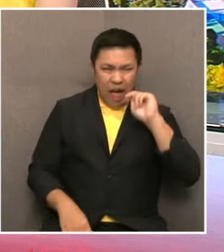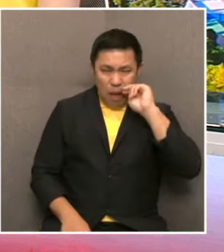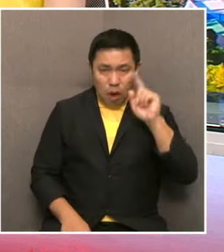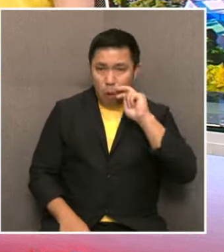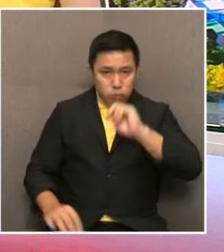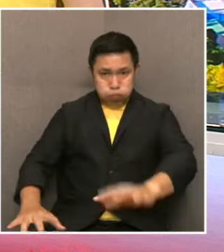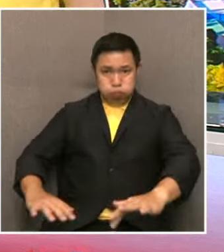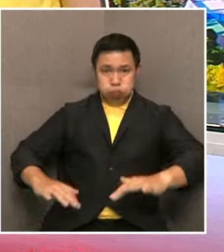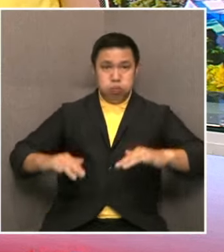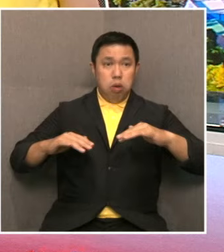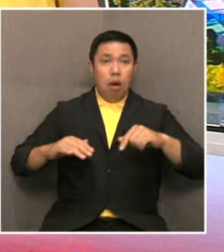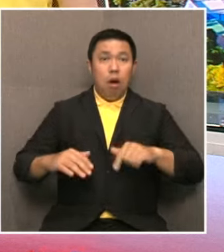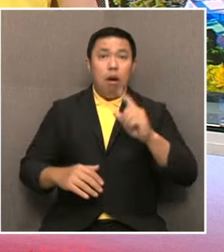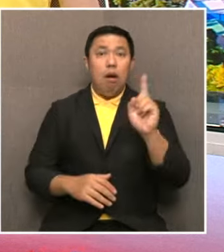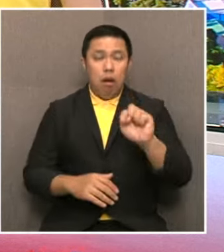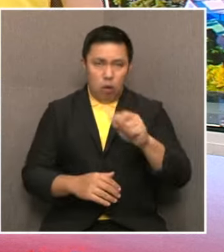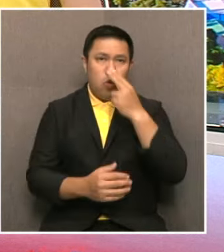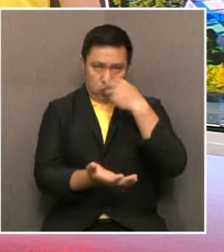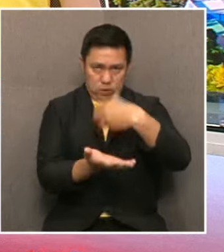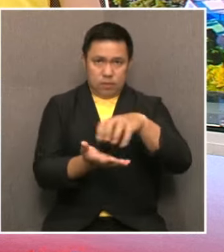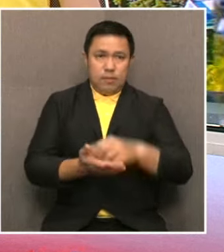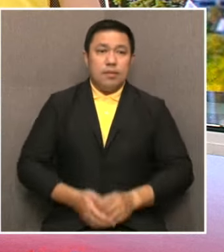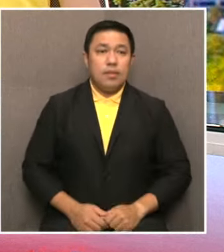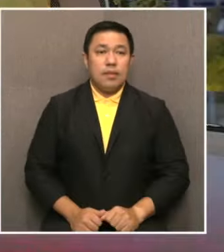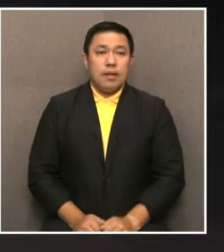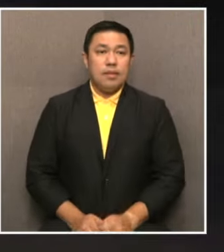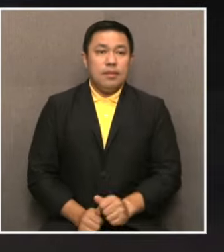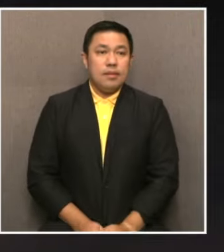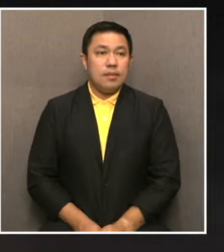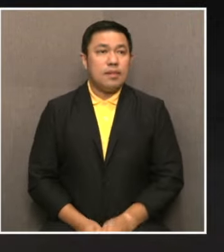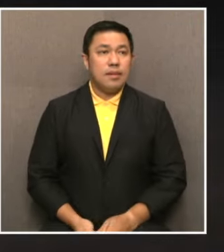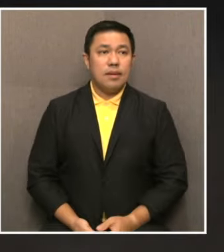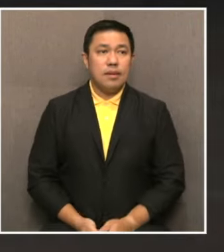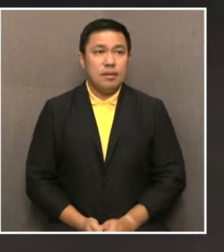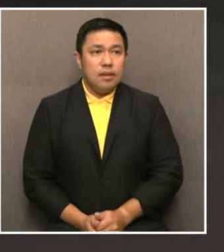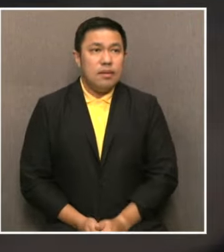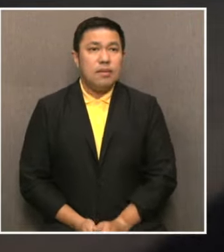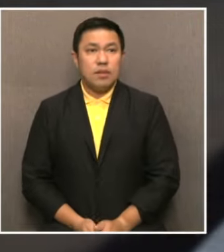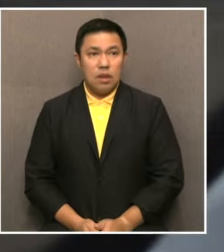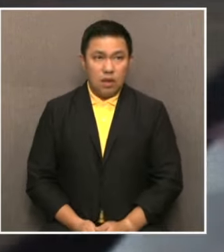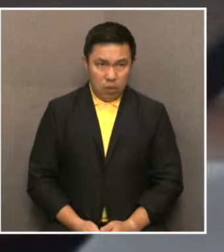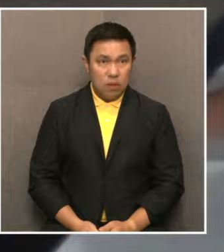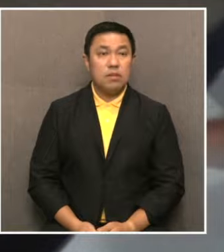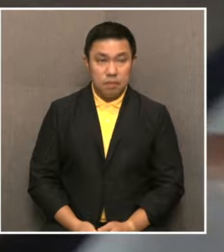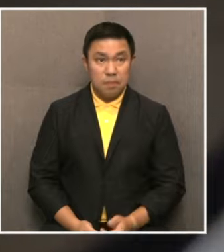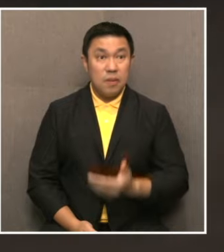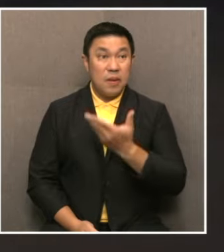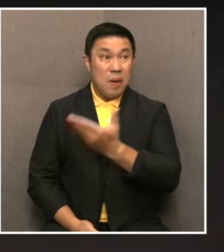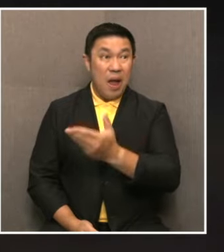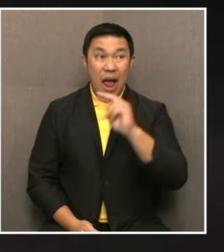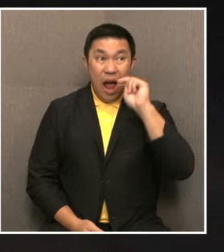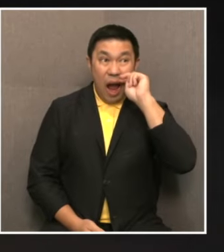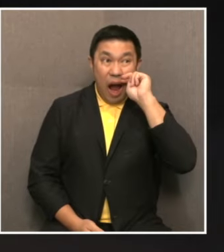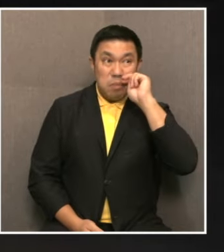หมดแล้วนั่นเองนะครับไปดูเหตุการณ์ที่เกิดขึ้นกันหน่อยครับนี่แหละโอหน้ำดับลมไวหมดึกๆ